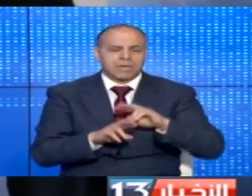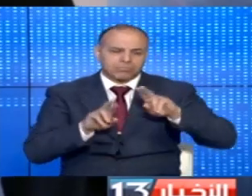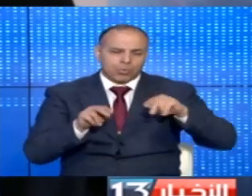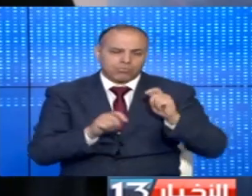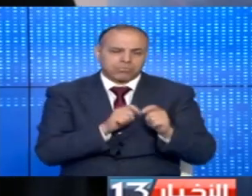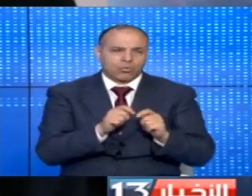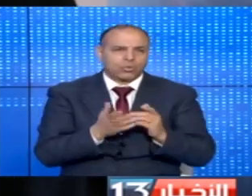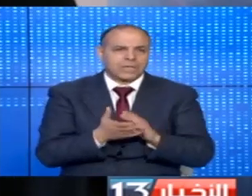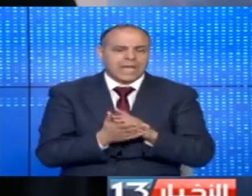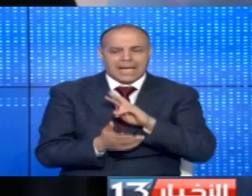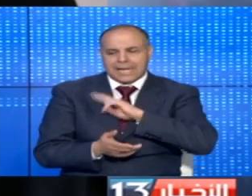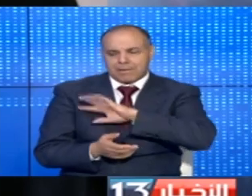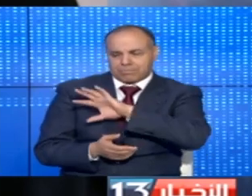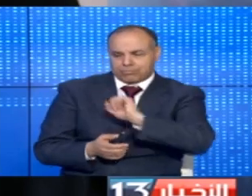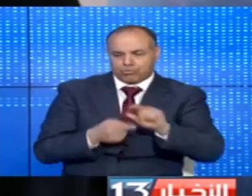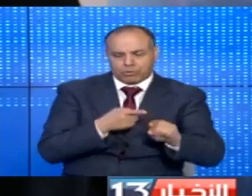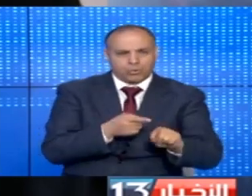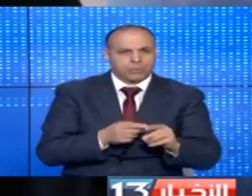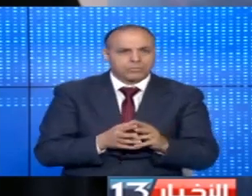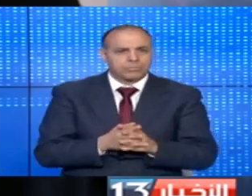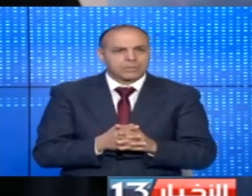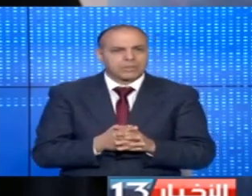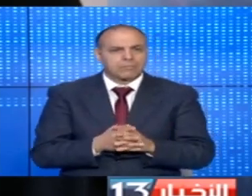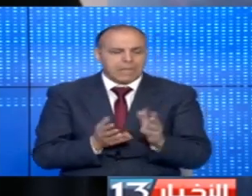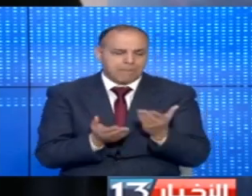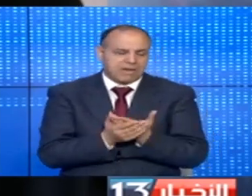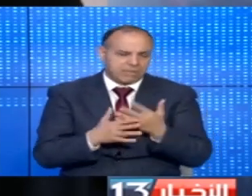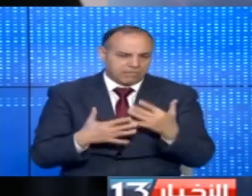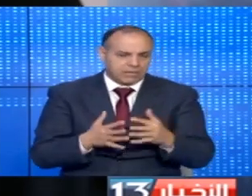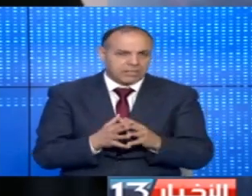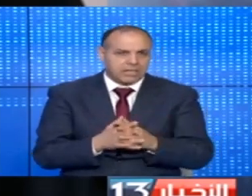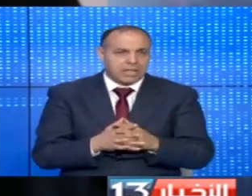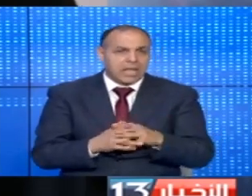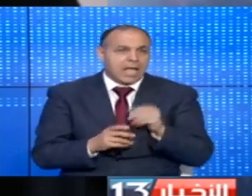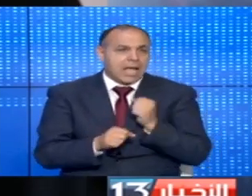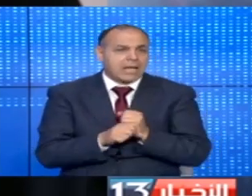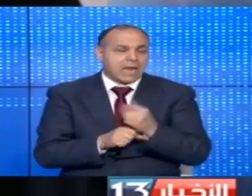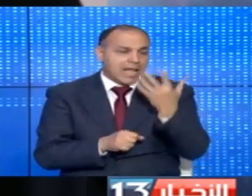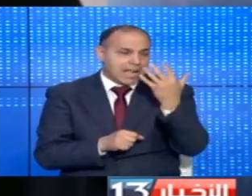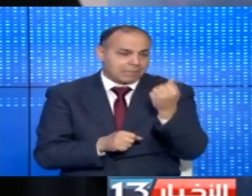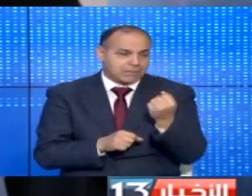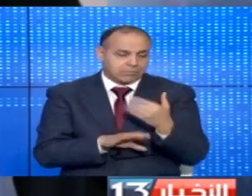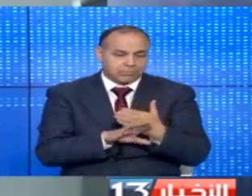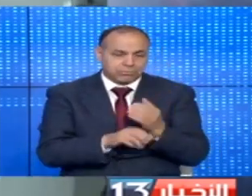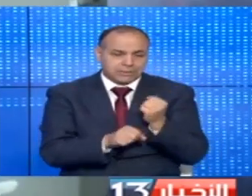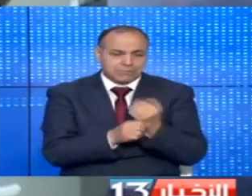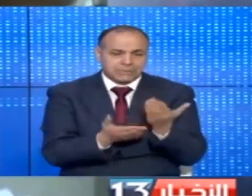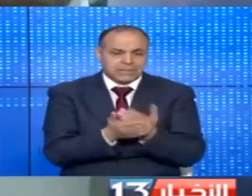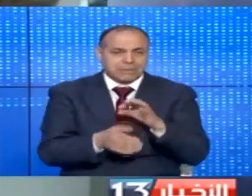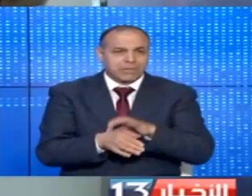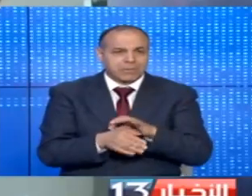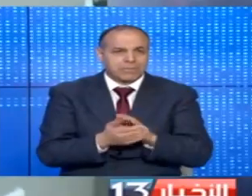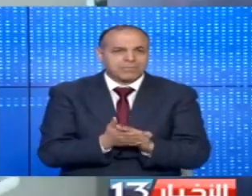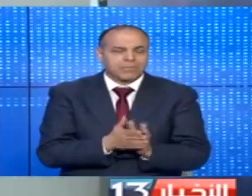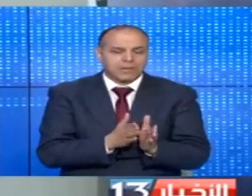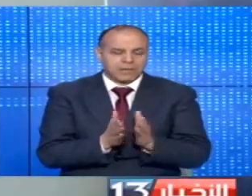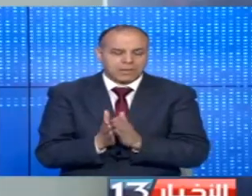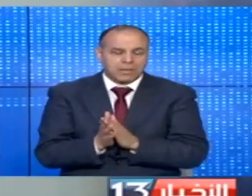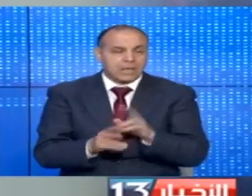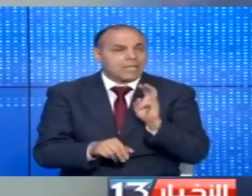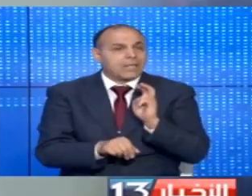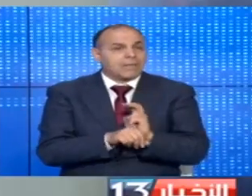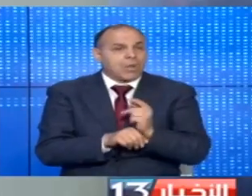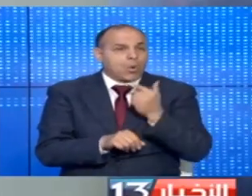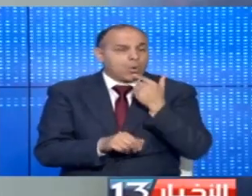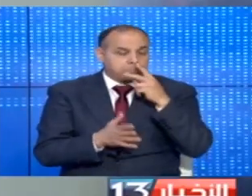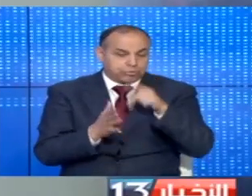لبنان مؤخرا في دراسه الملفات الخمسه ايام في ومع ذلك يبقى ما تم